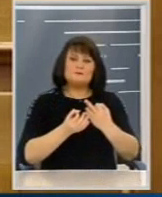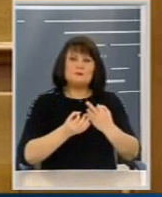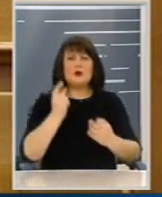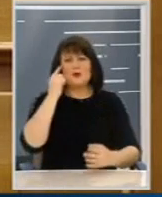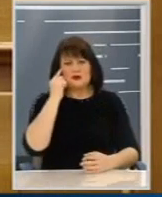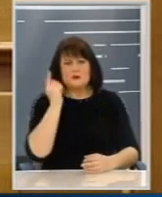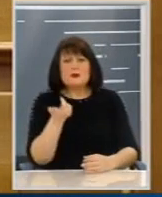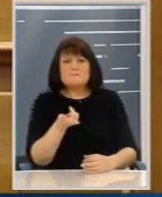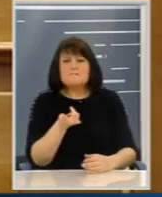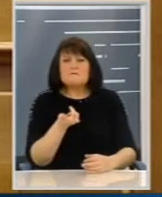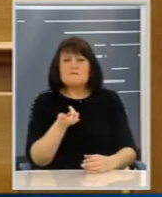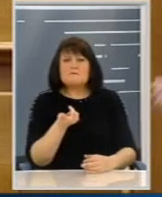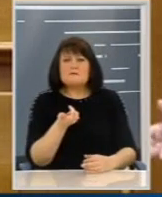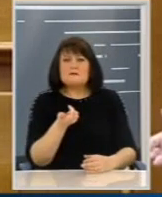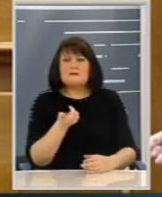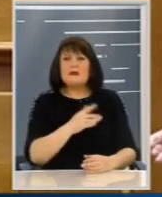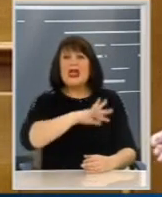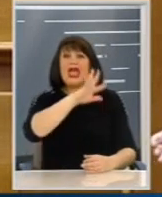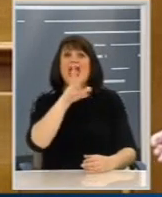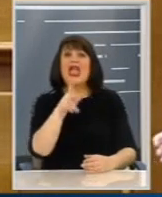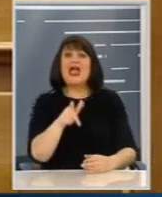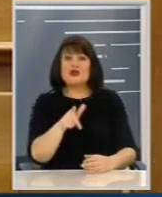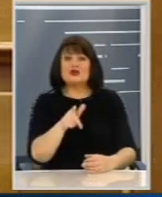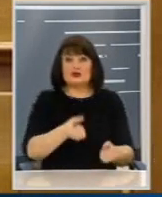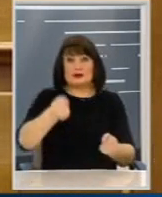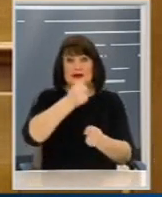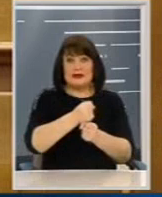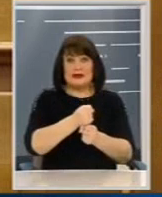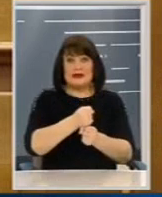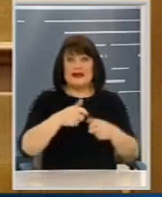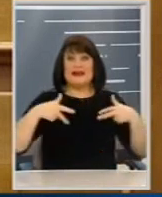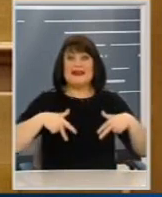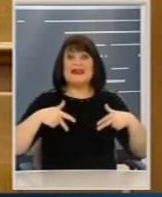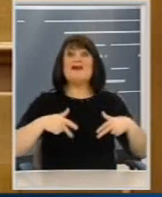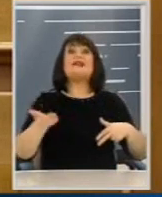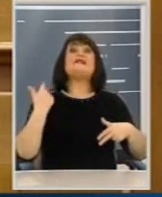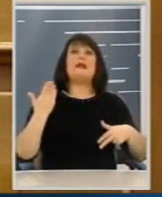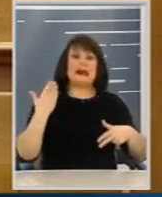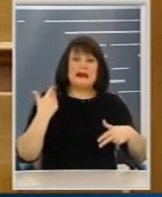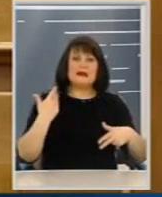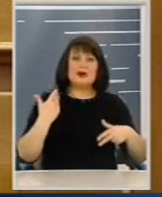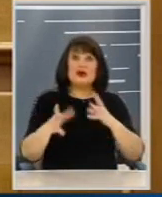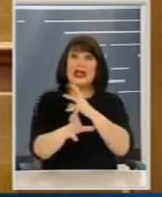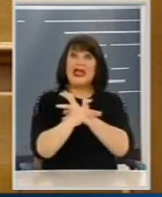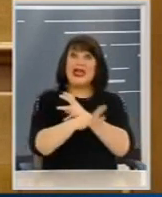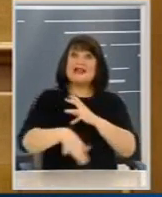νομίζει ότι μέχρι να αναλάβει η κυβέρνηση αυτή, τα εξάρχεια πιθανόν να ήταν ένας